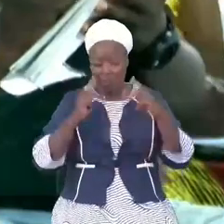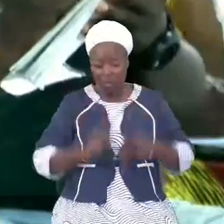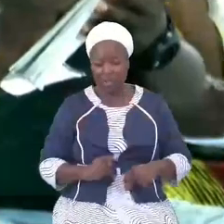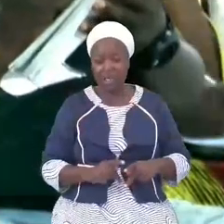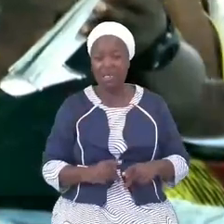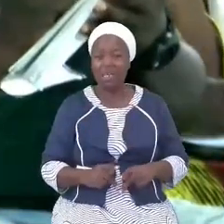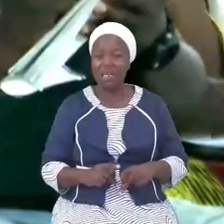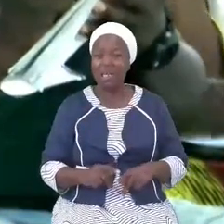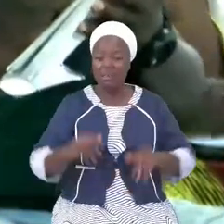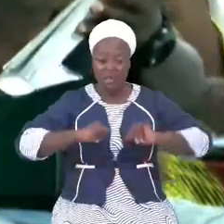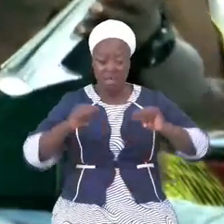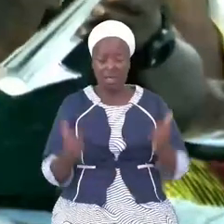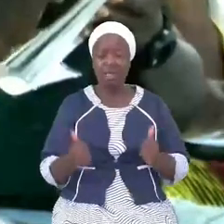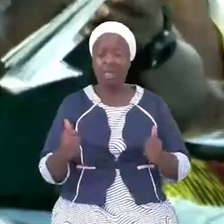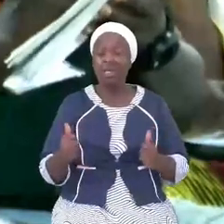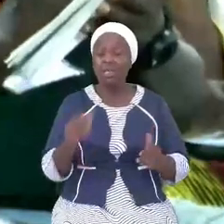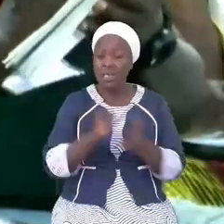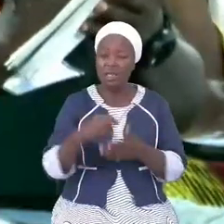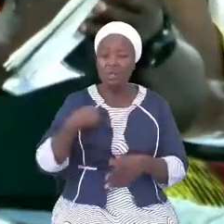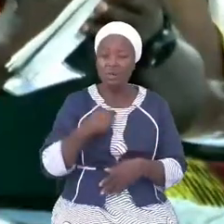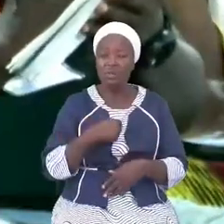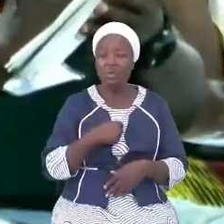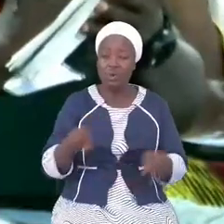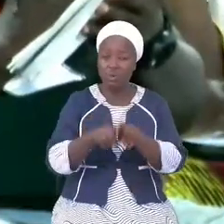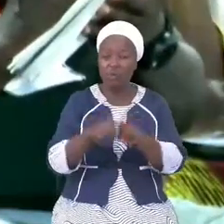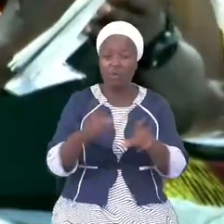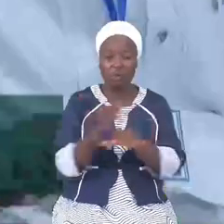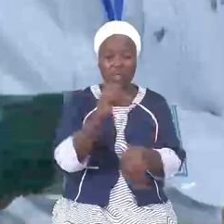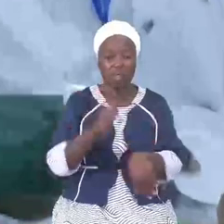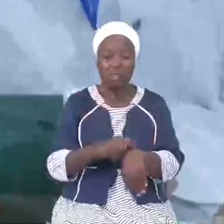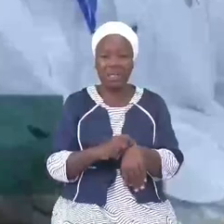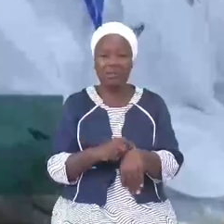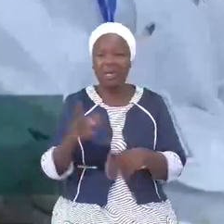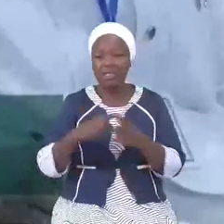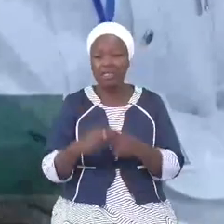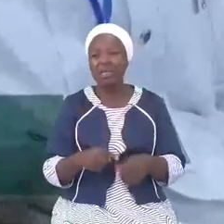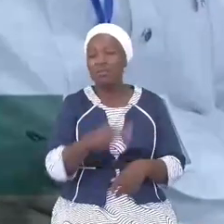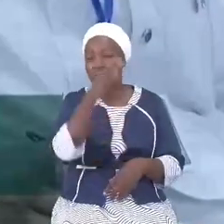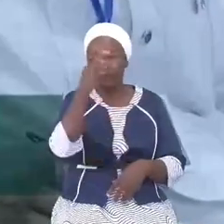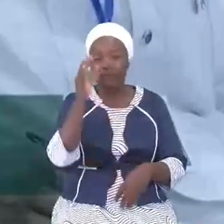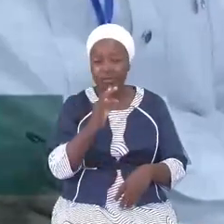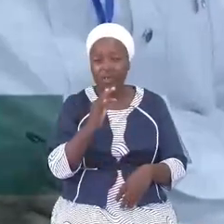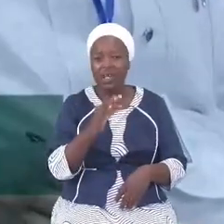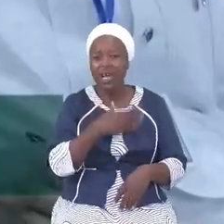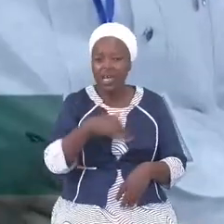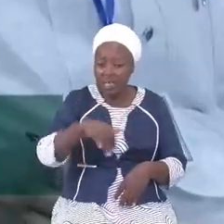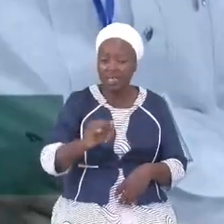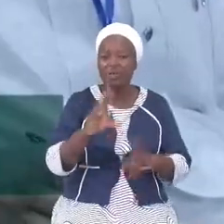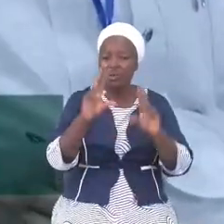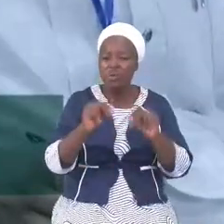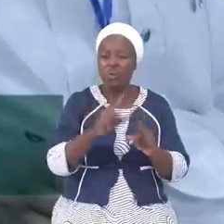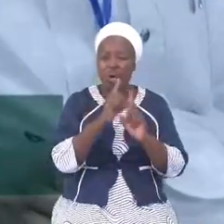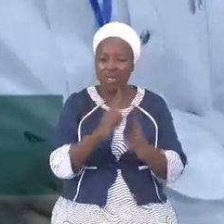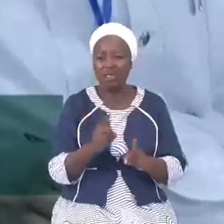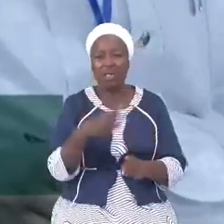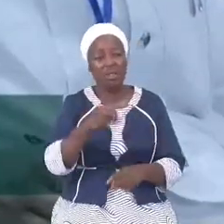renoncement personnel. Ça prend du temps même. Nous nous confions à Dieu et il n'y a pas d'exaucement. La question, pourquoi?